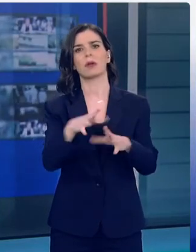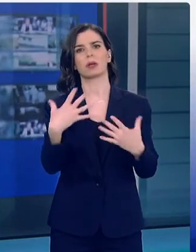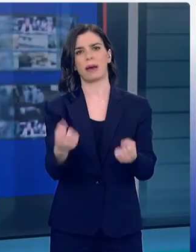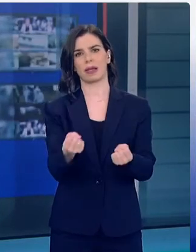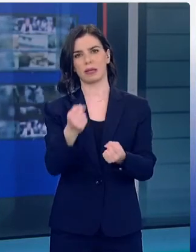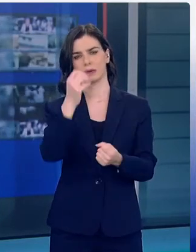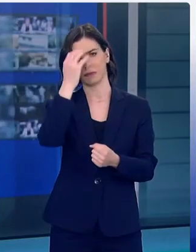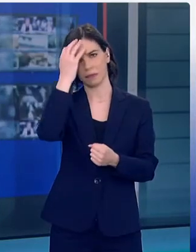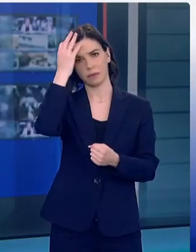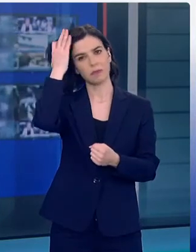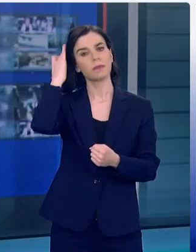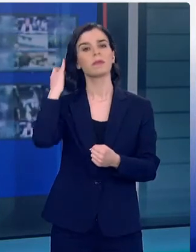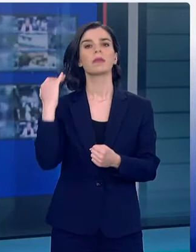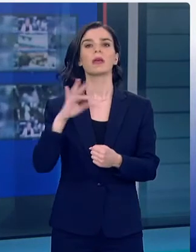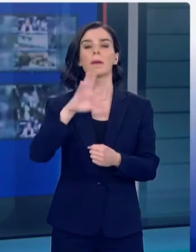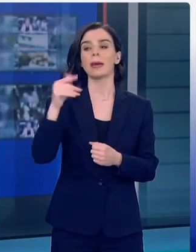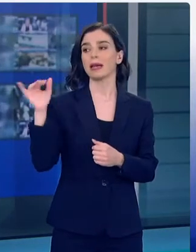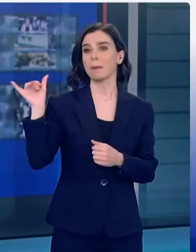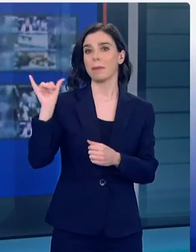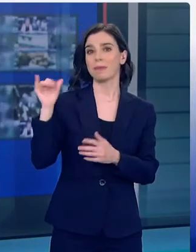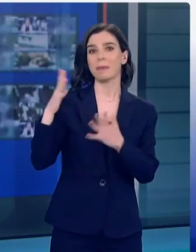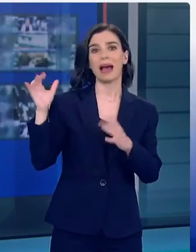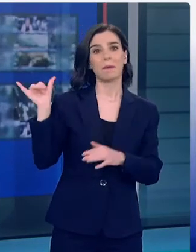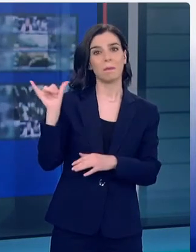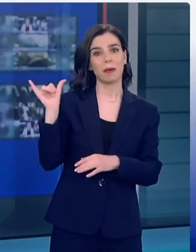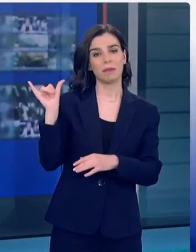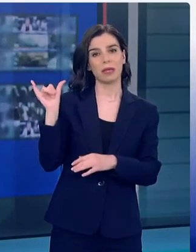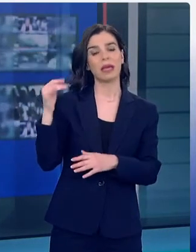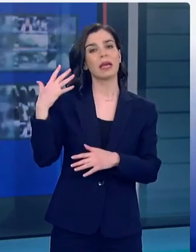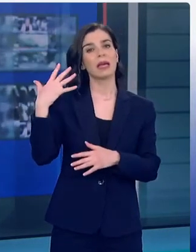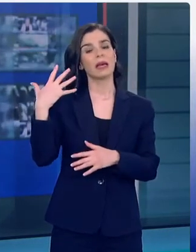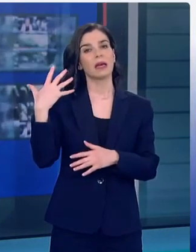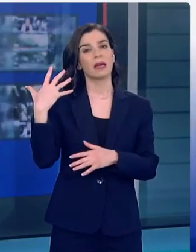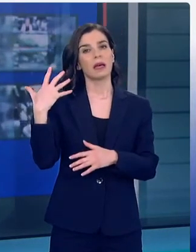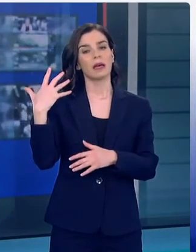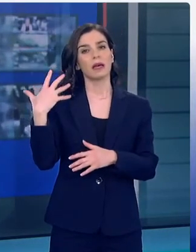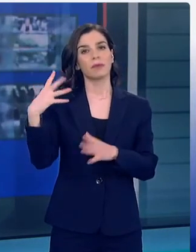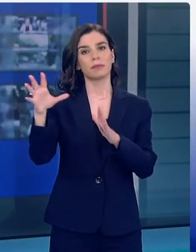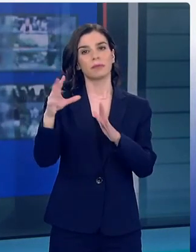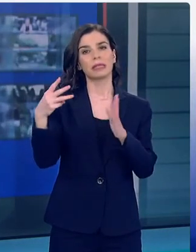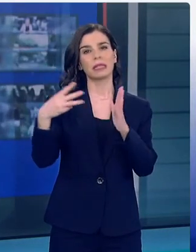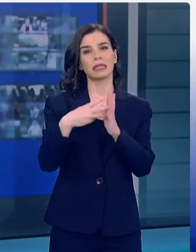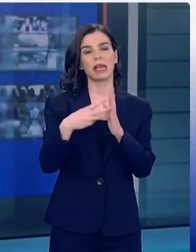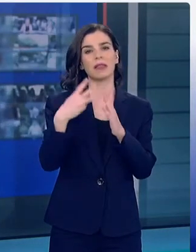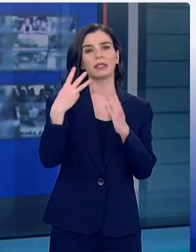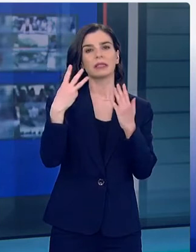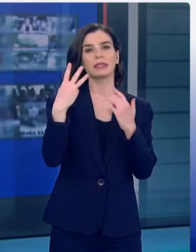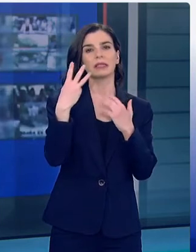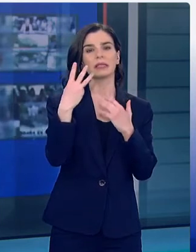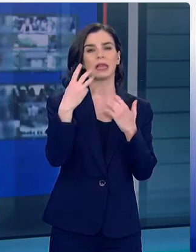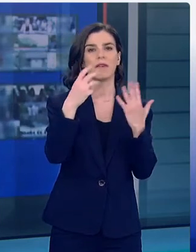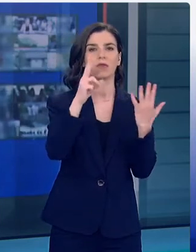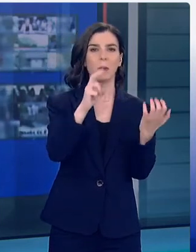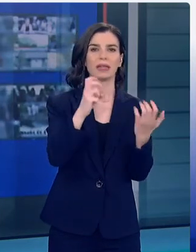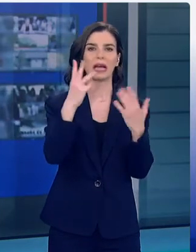κάτι. Μέχρι την προηγούμενη Πέμπτη, Μεγάλη Πέμπτη, είχαν πραγματοποιηθεί 3.073